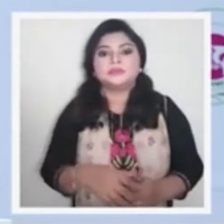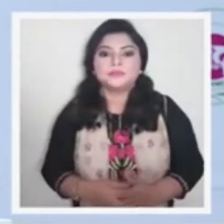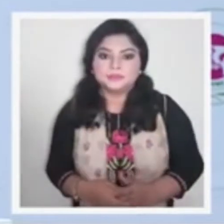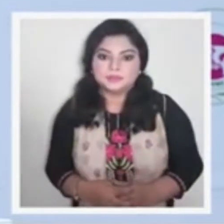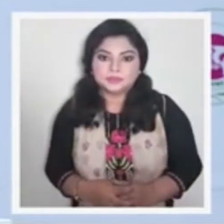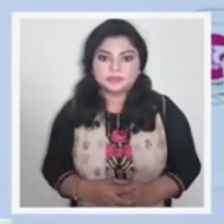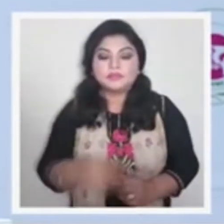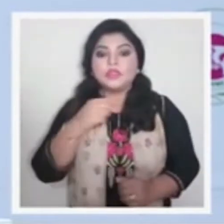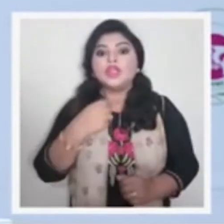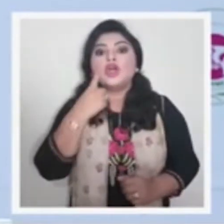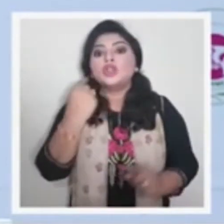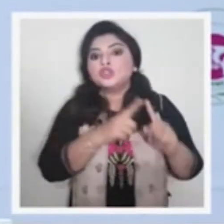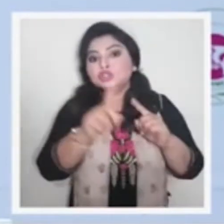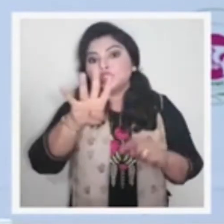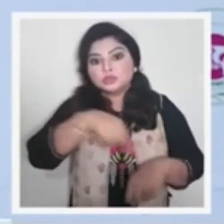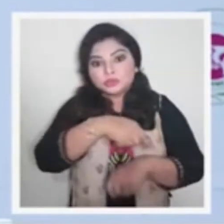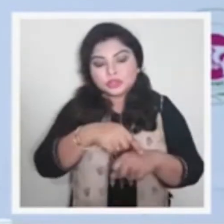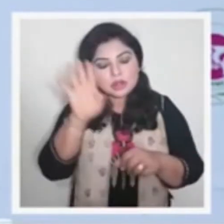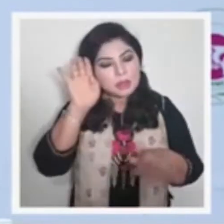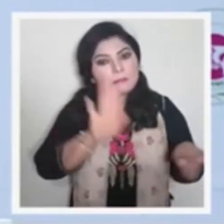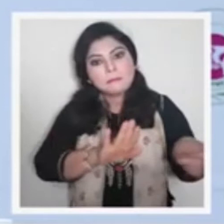88,034জন। শনাক্ত বিবেচনায় সুস্থতার হার